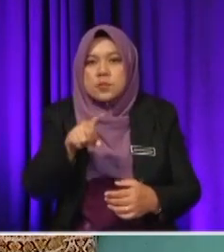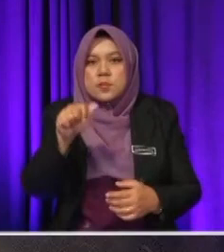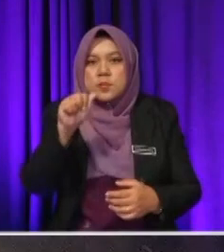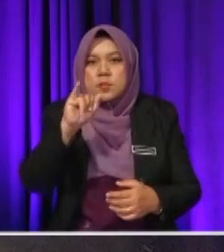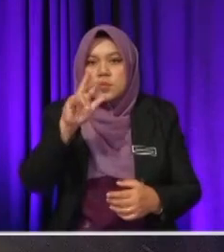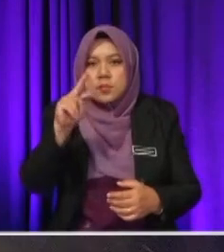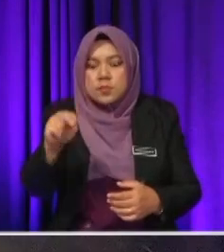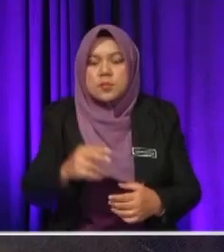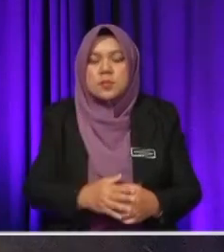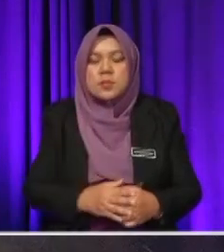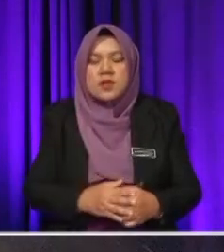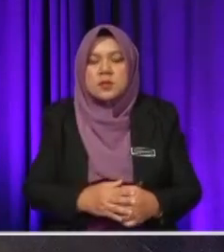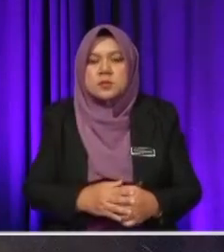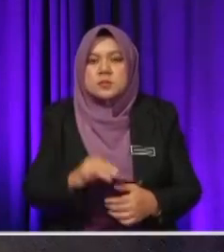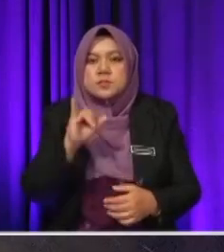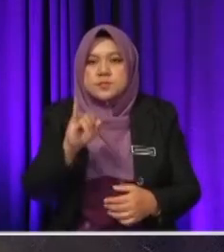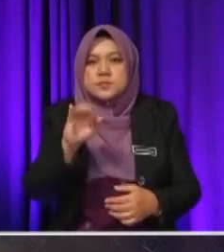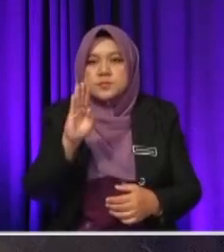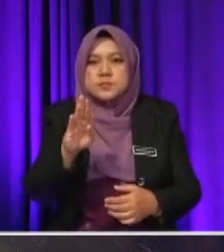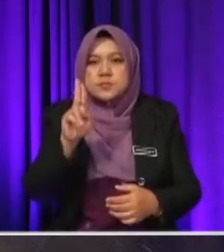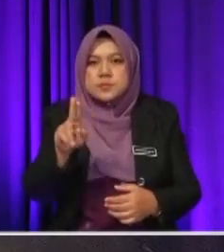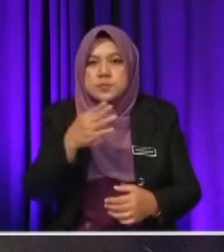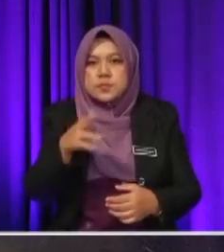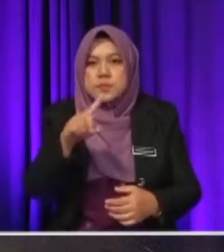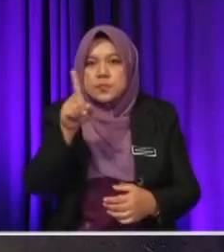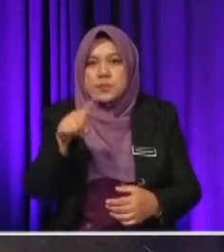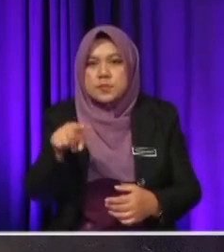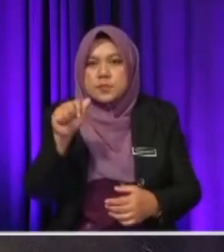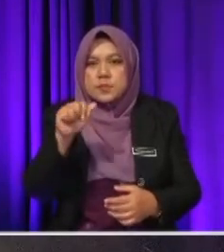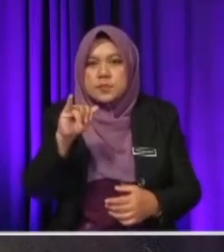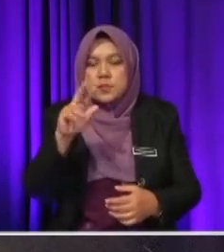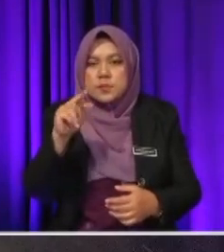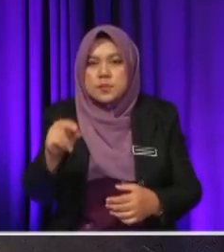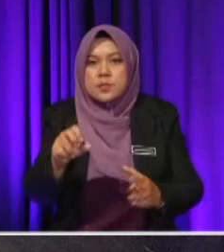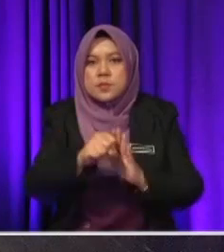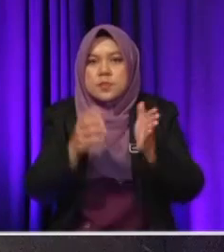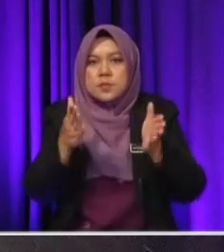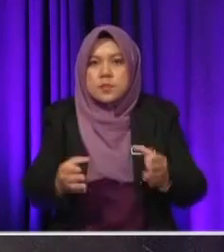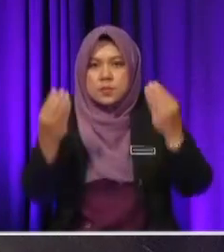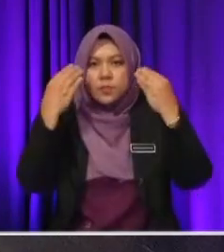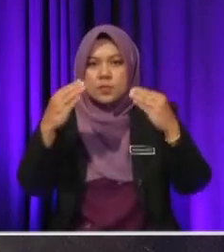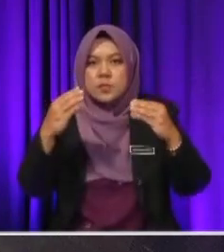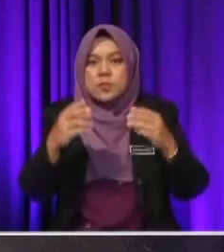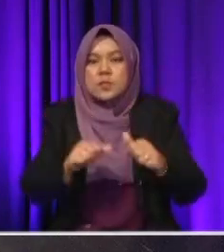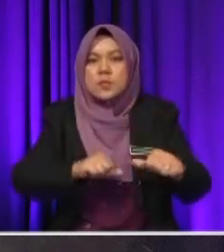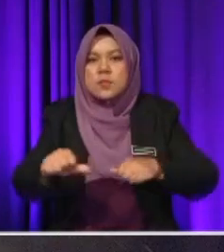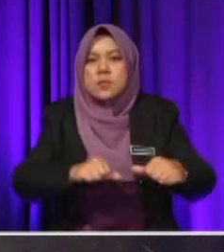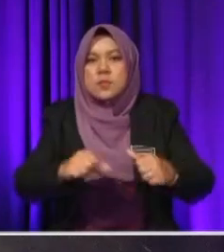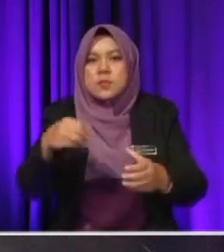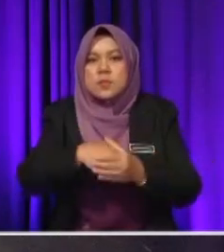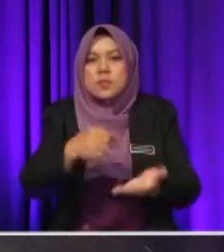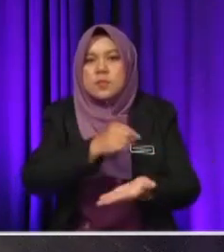jadi ibu Zin ataupun kalau kita lihat di sini ya Ibu sini seorang guru yang dia aktif dalam penulisan